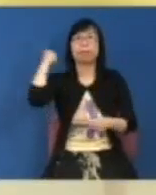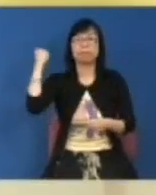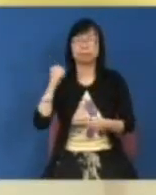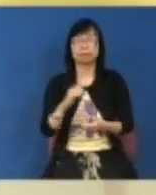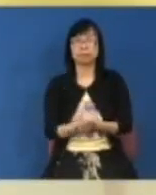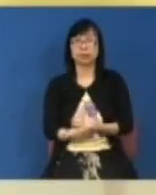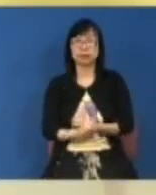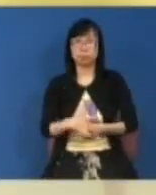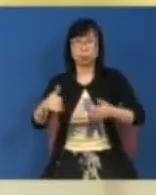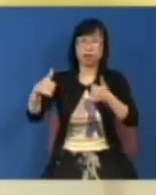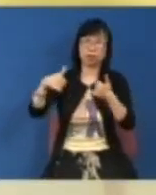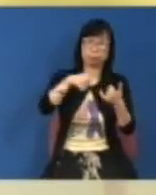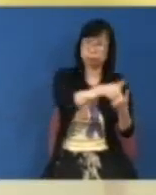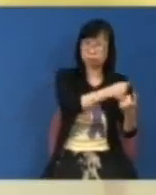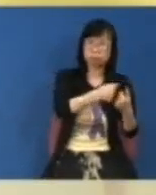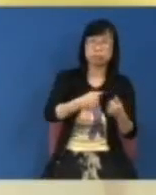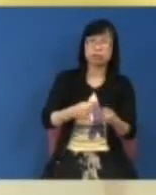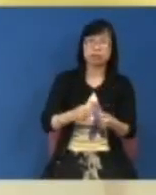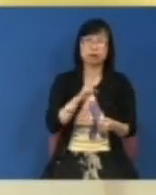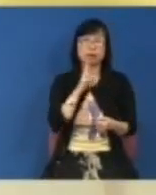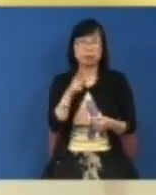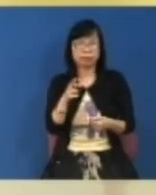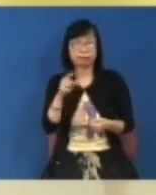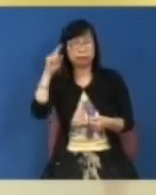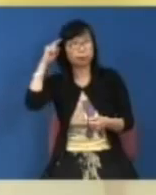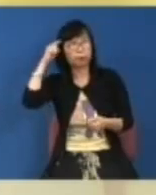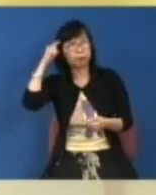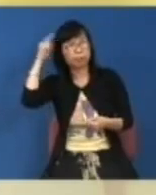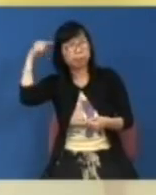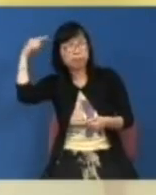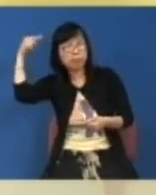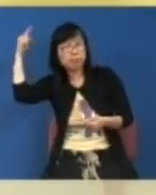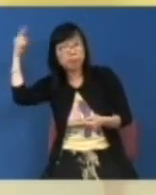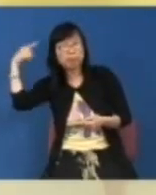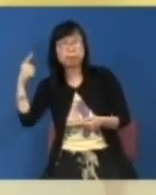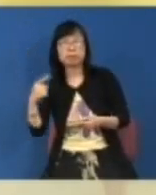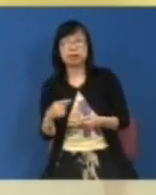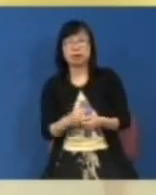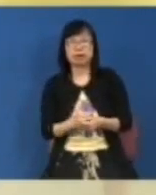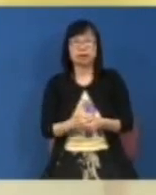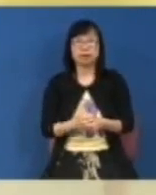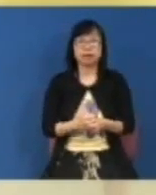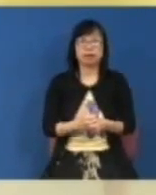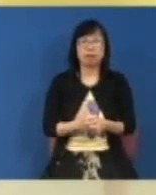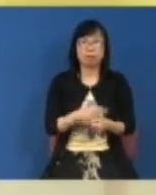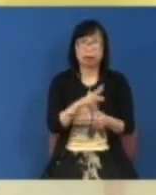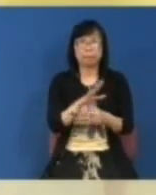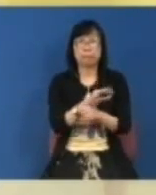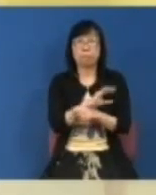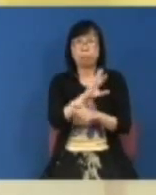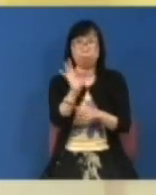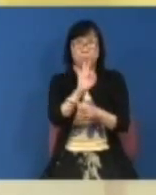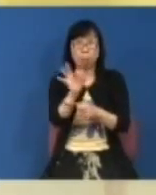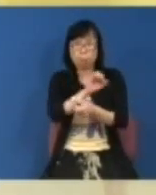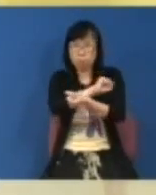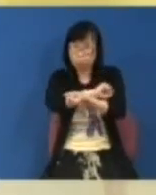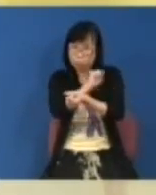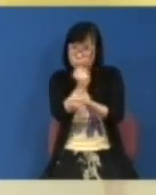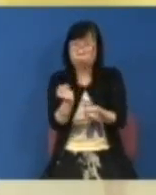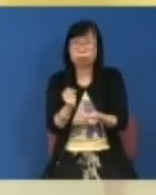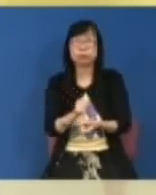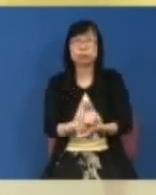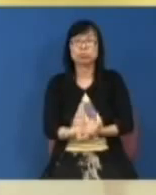scuffle 啊推撞咧，都會令人哋聯想到我哋一般嚟用嘅所謂一種不受制約。猛烈的力量，因